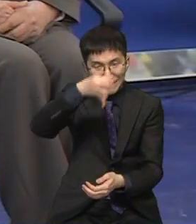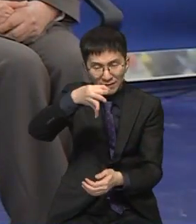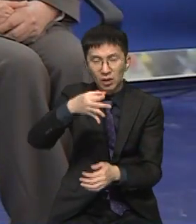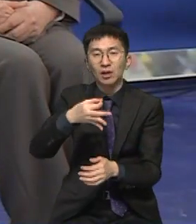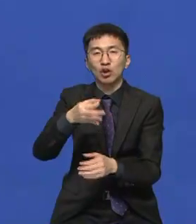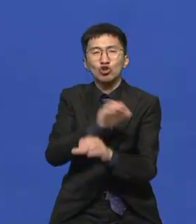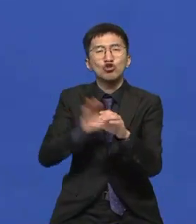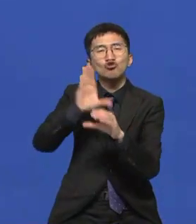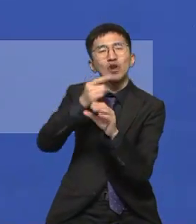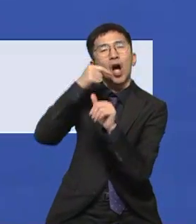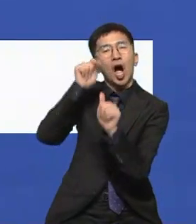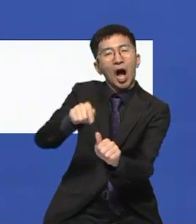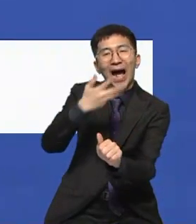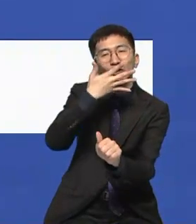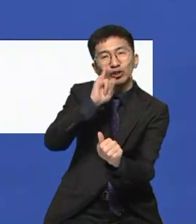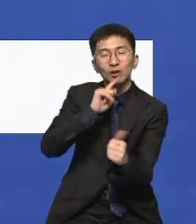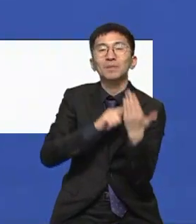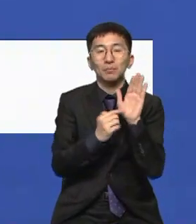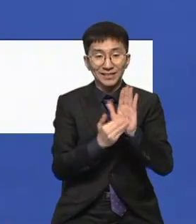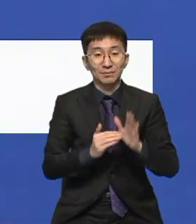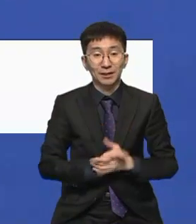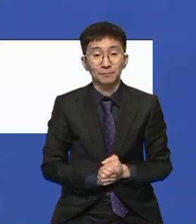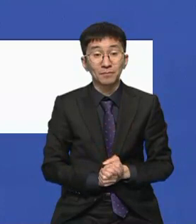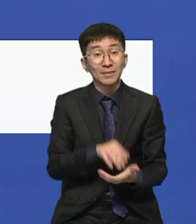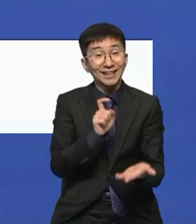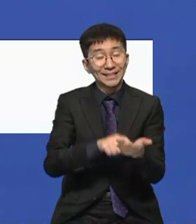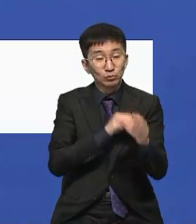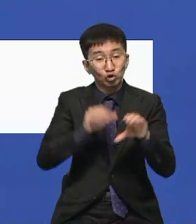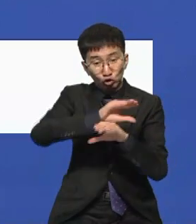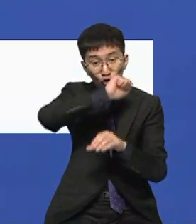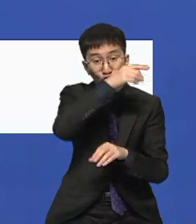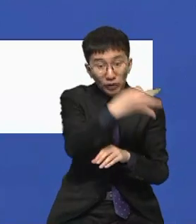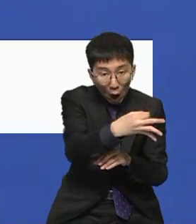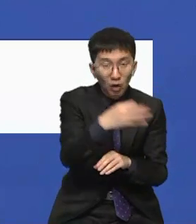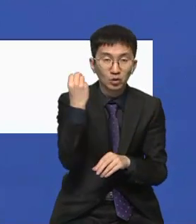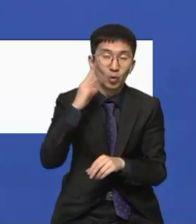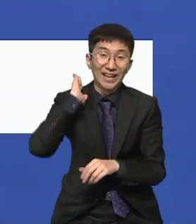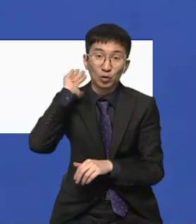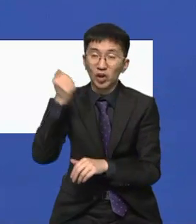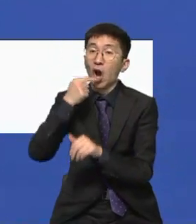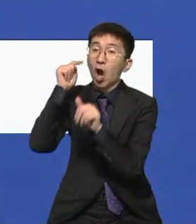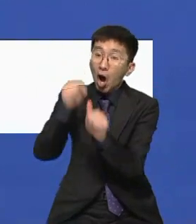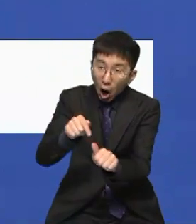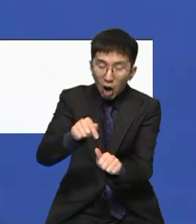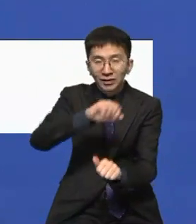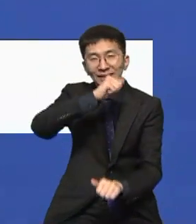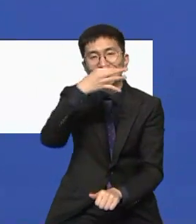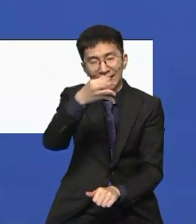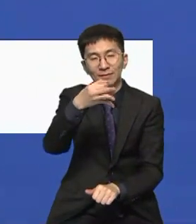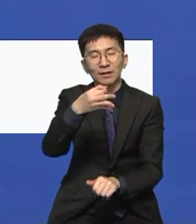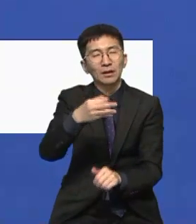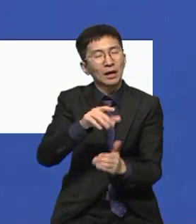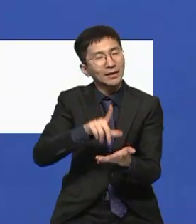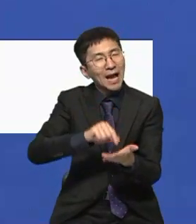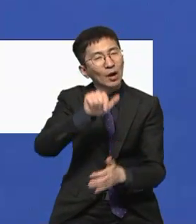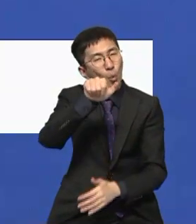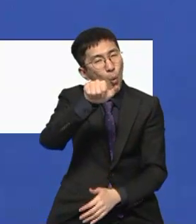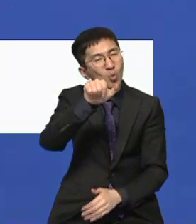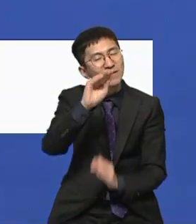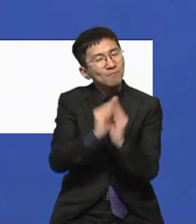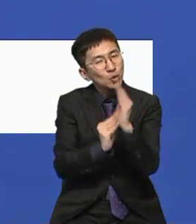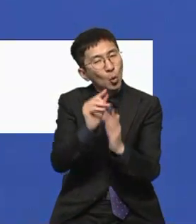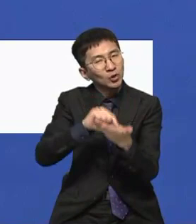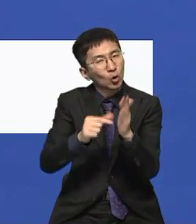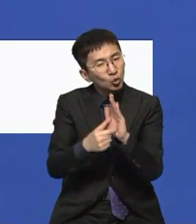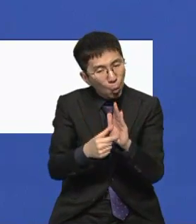밝혔습니다. 긴급추경이나 또는 가능하면 긴급재정명령을 통해서라도 50조 원 가량의